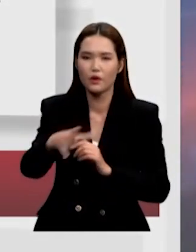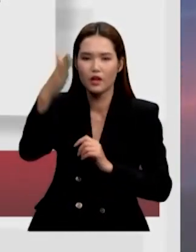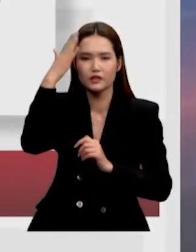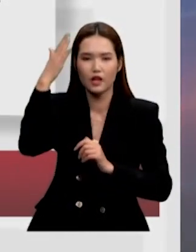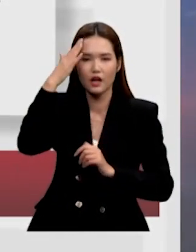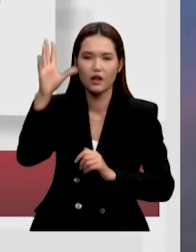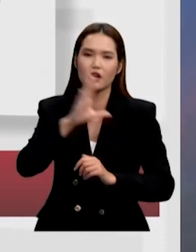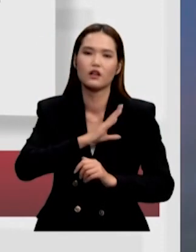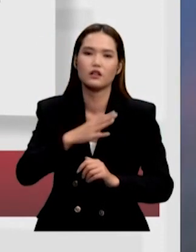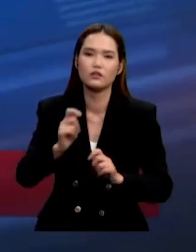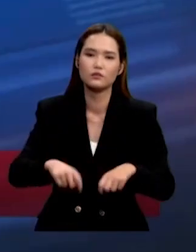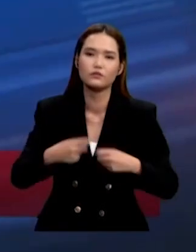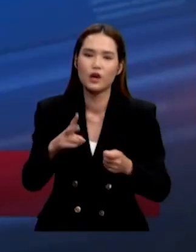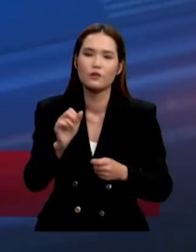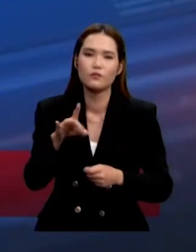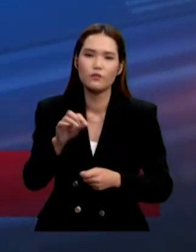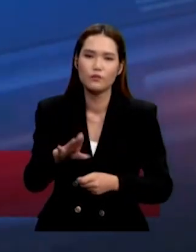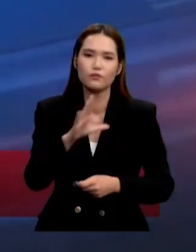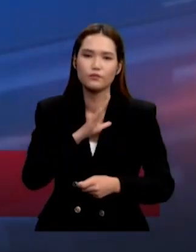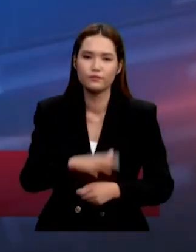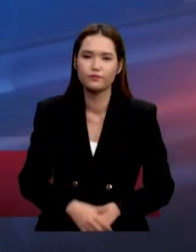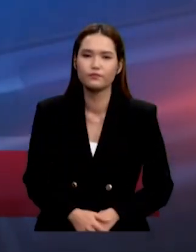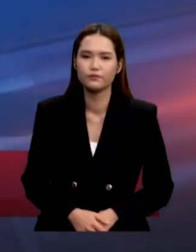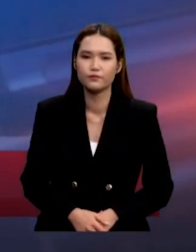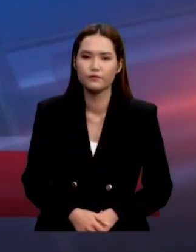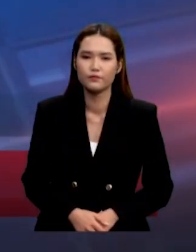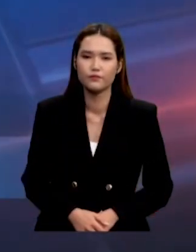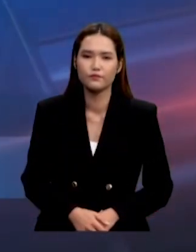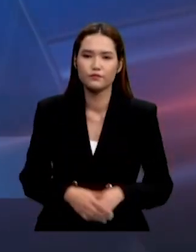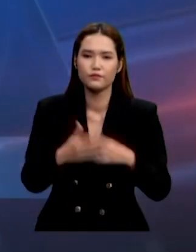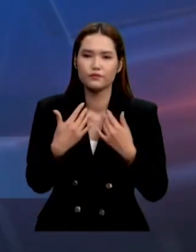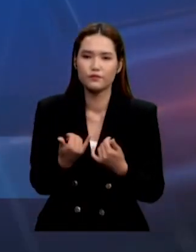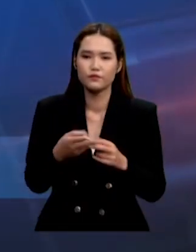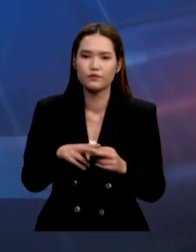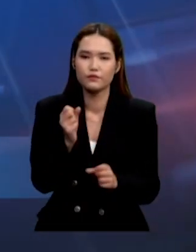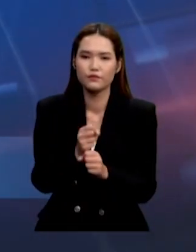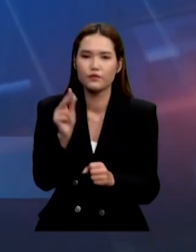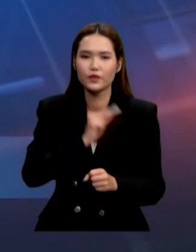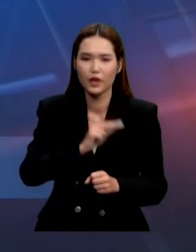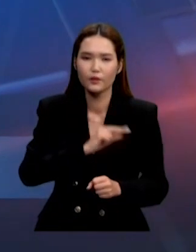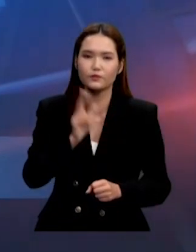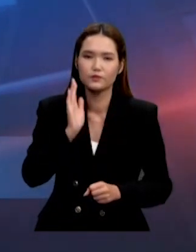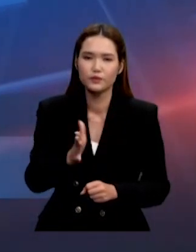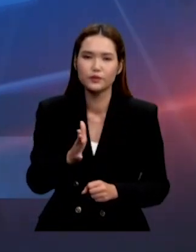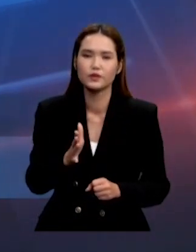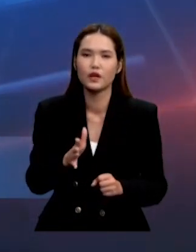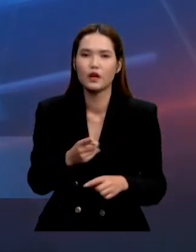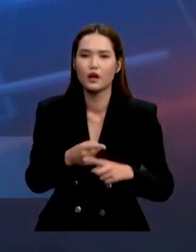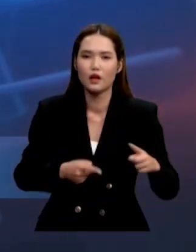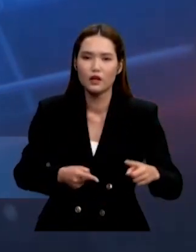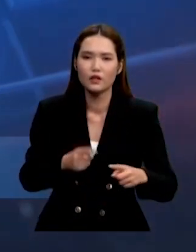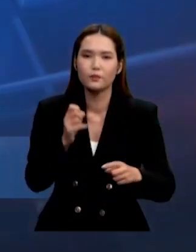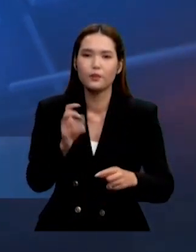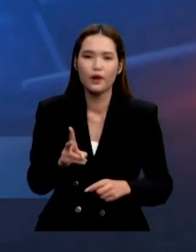и одного из подрядчиков. Аким района – это Тумашинов Эльдар, сын учредитель всех этих толошек,